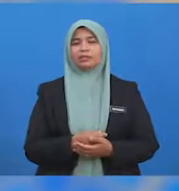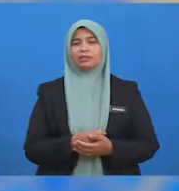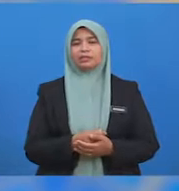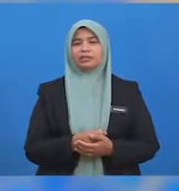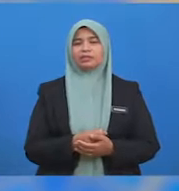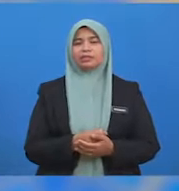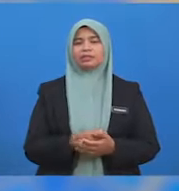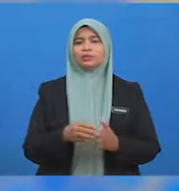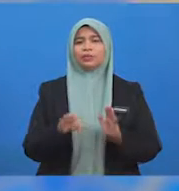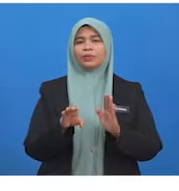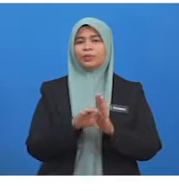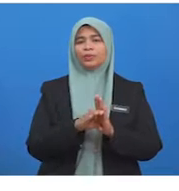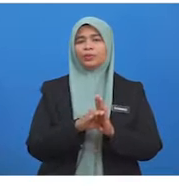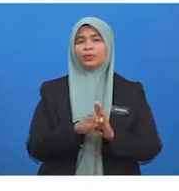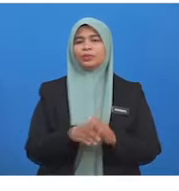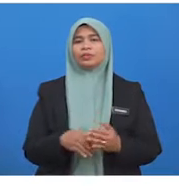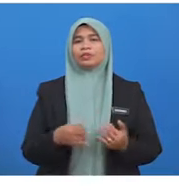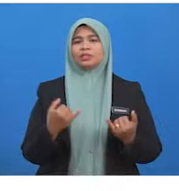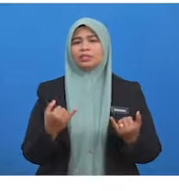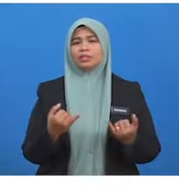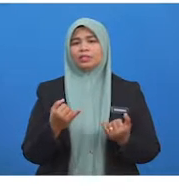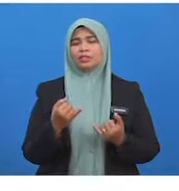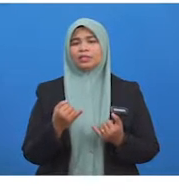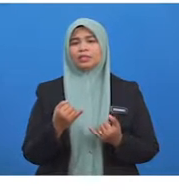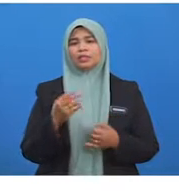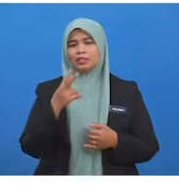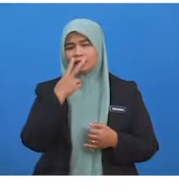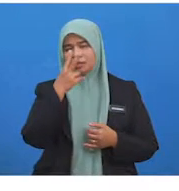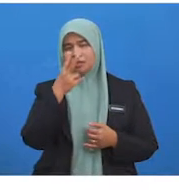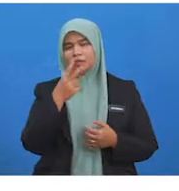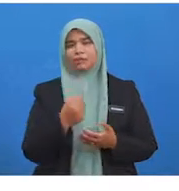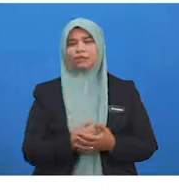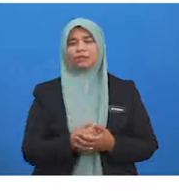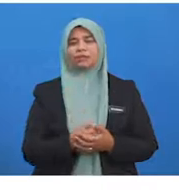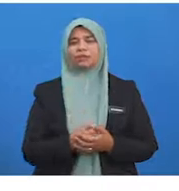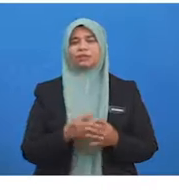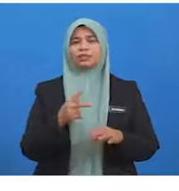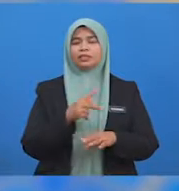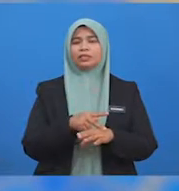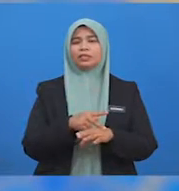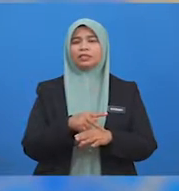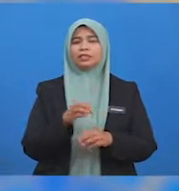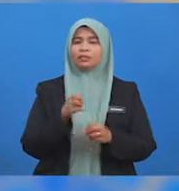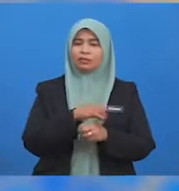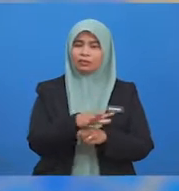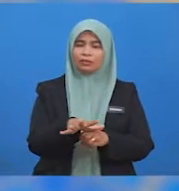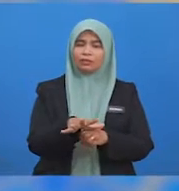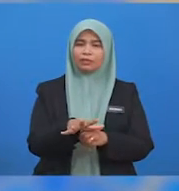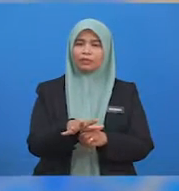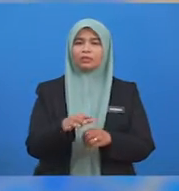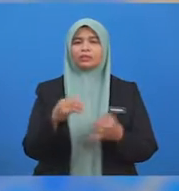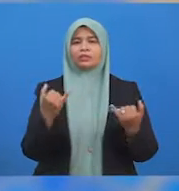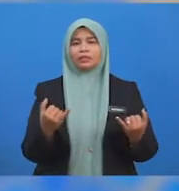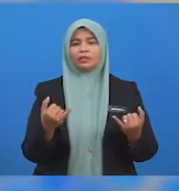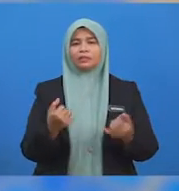lihat ketika pandemik COVID-19 yang melanda negara kita. Rakyat Malaysia perlu patuh